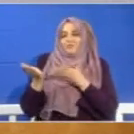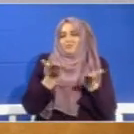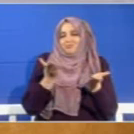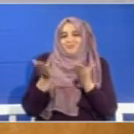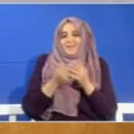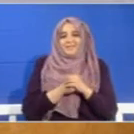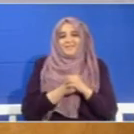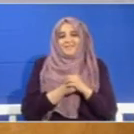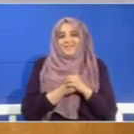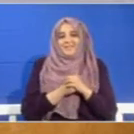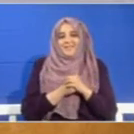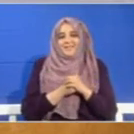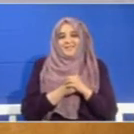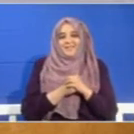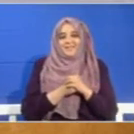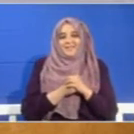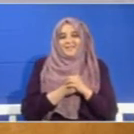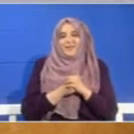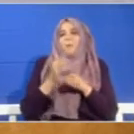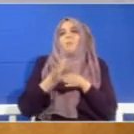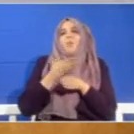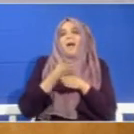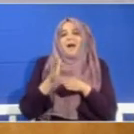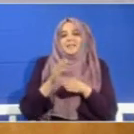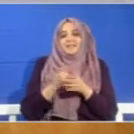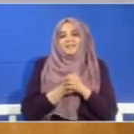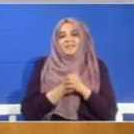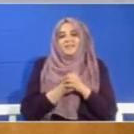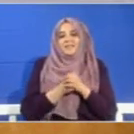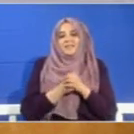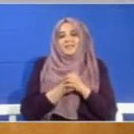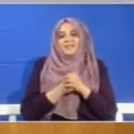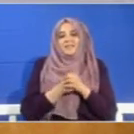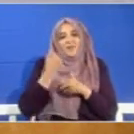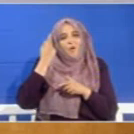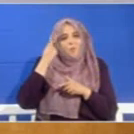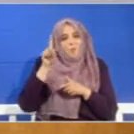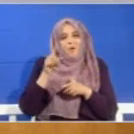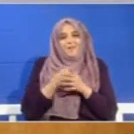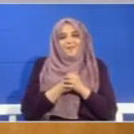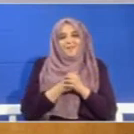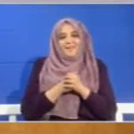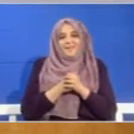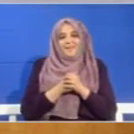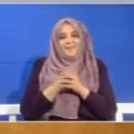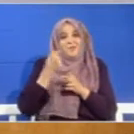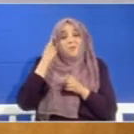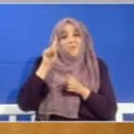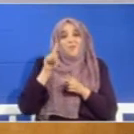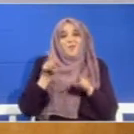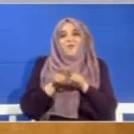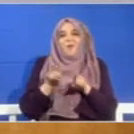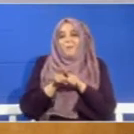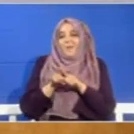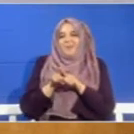ويستعمل يعني كلمات التهديد وكذا الى اخره من اجل ان ينغصك كما يقولوا احنا